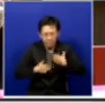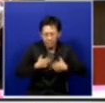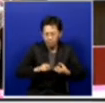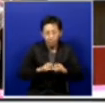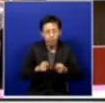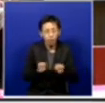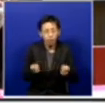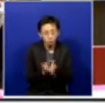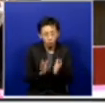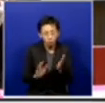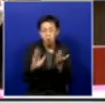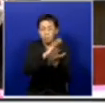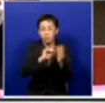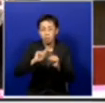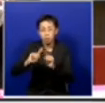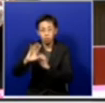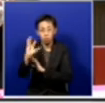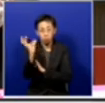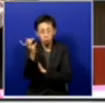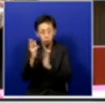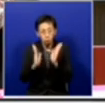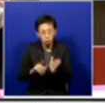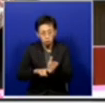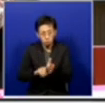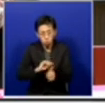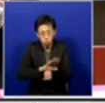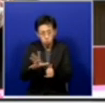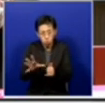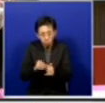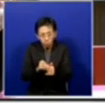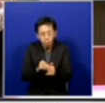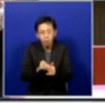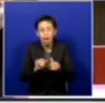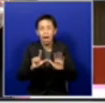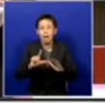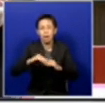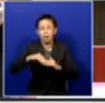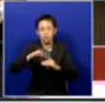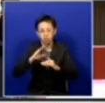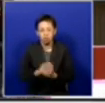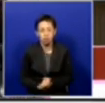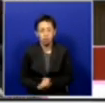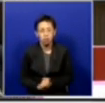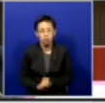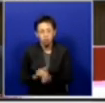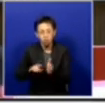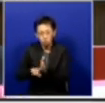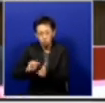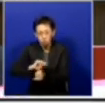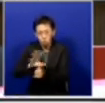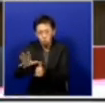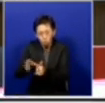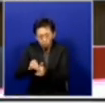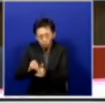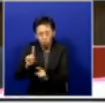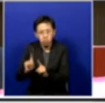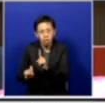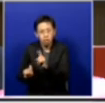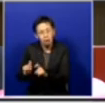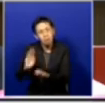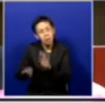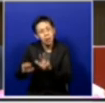กสูงถึง5ล้านคนและมีผู้ที่เสียชีวิตราว 300,000 ค